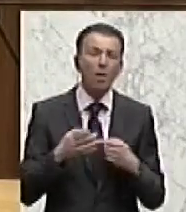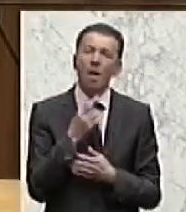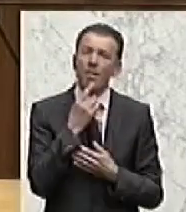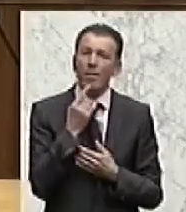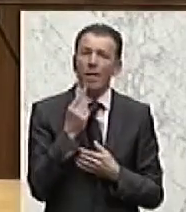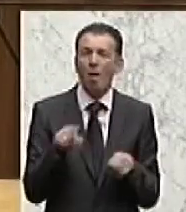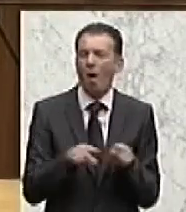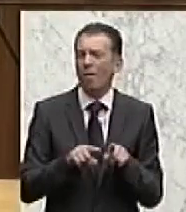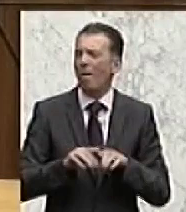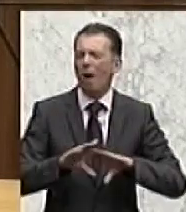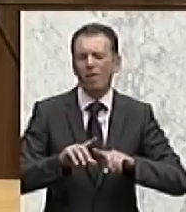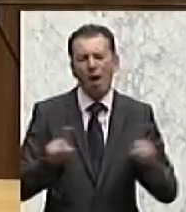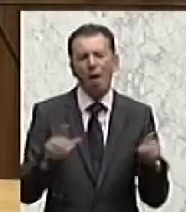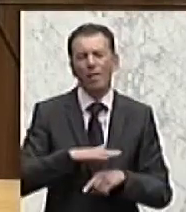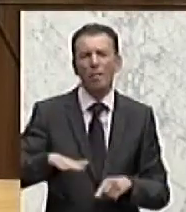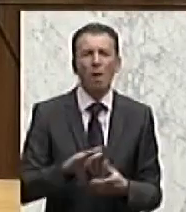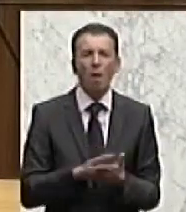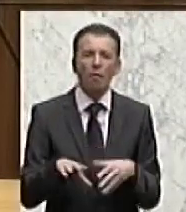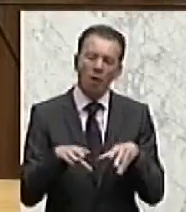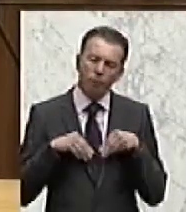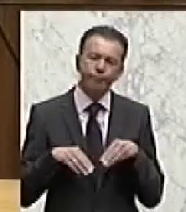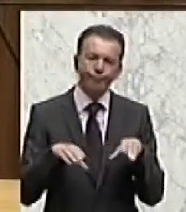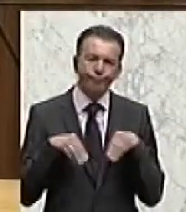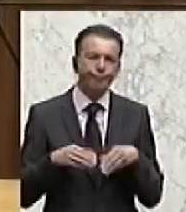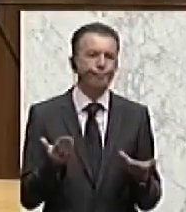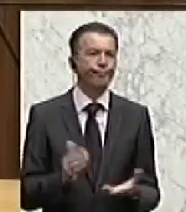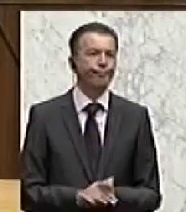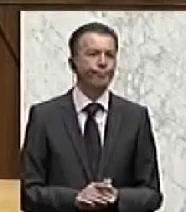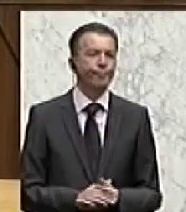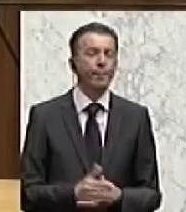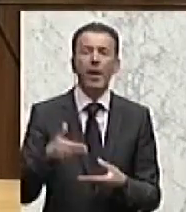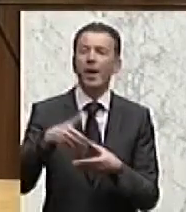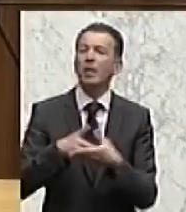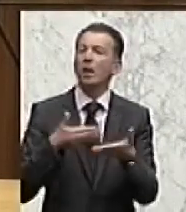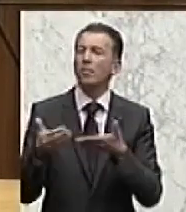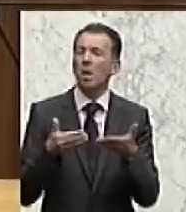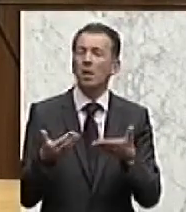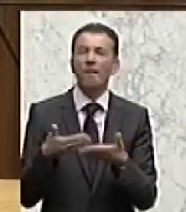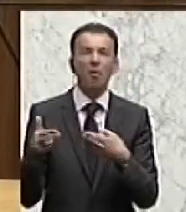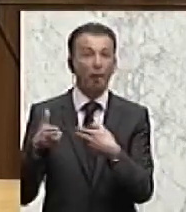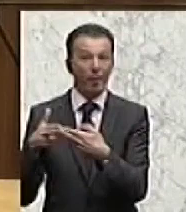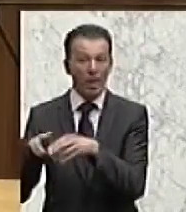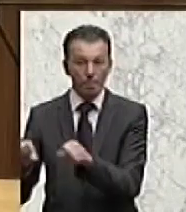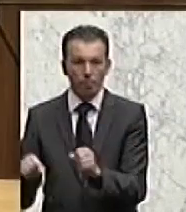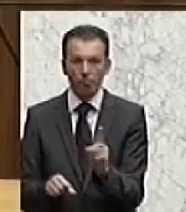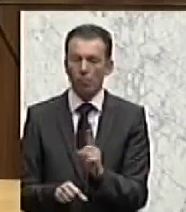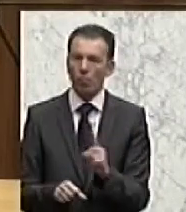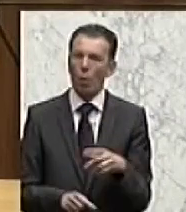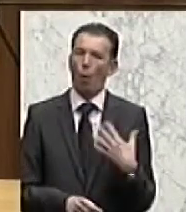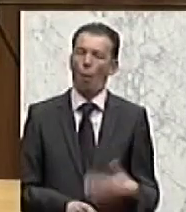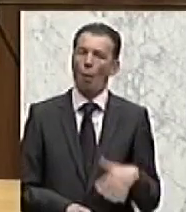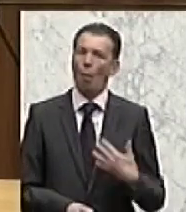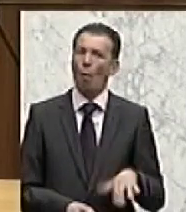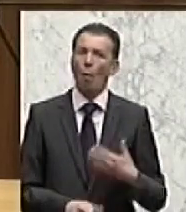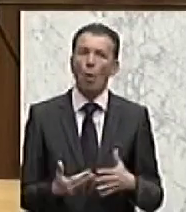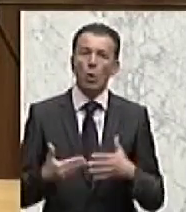anderen Bereichen schlucken. Und was hier verhandelt wird, ist ja nicht irgendein Nebenabkommen. Das ist einer der größten Handelsabkommen, die